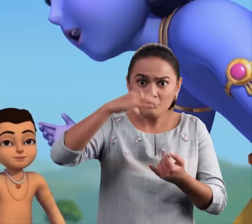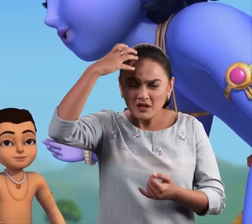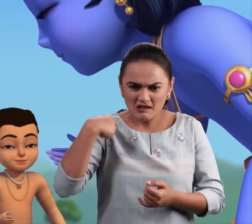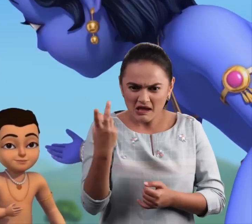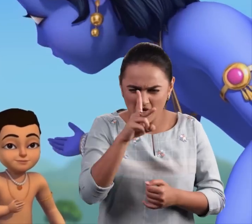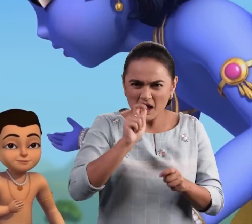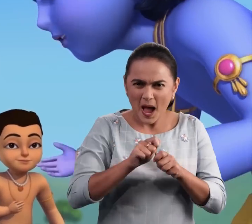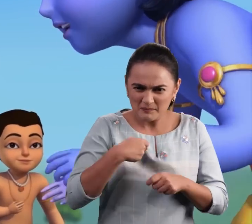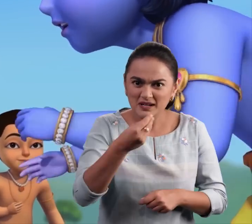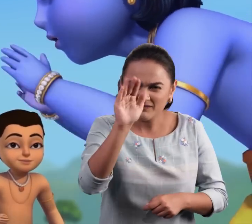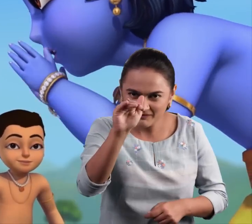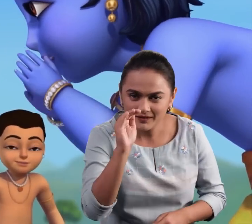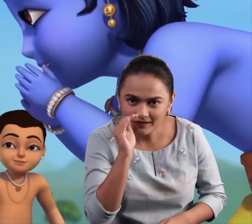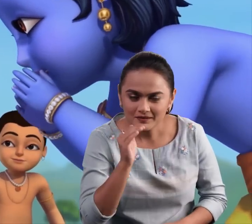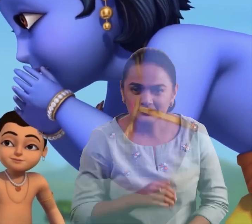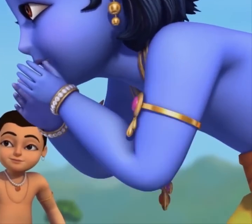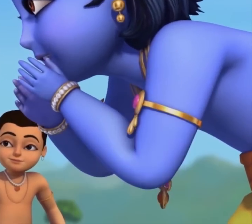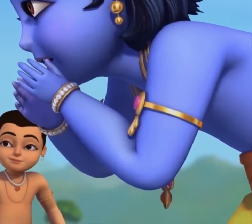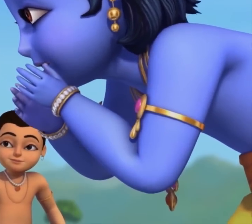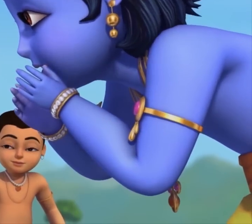और सुबाला के लिए एक काम है।